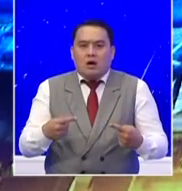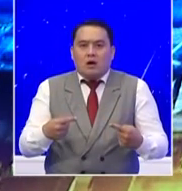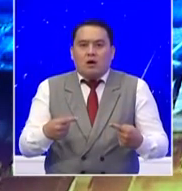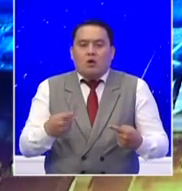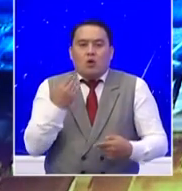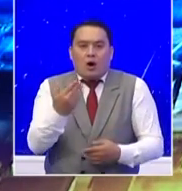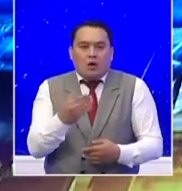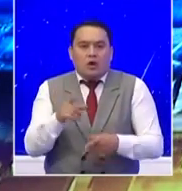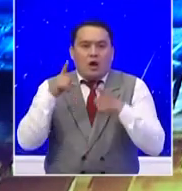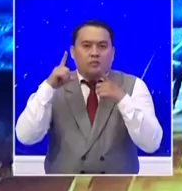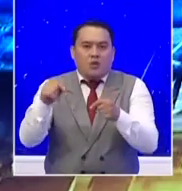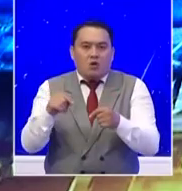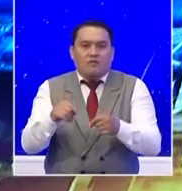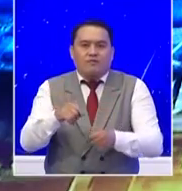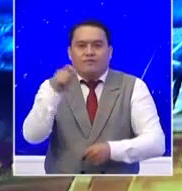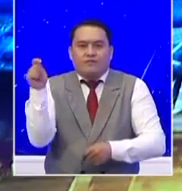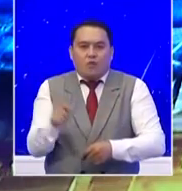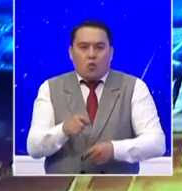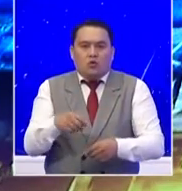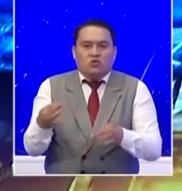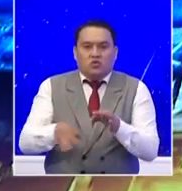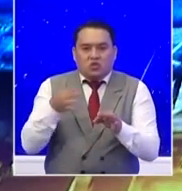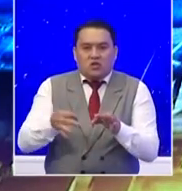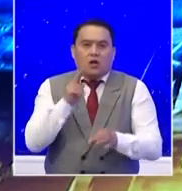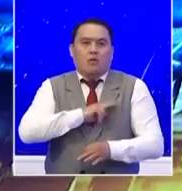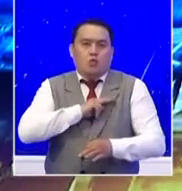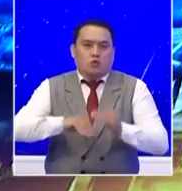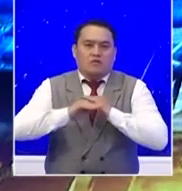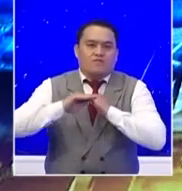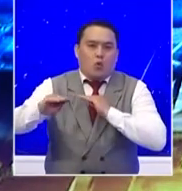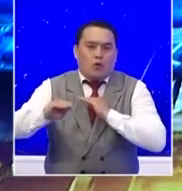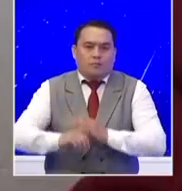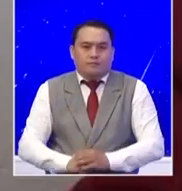детства, она отправляла на фронт сшитые вещи и выходила работать в поле.